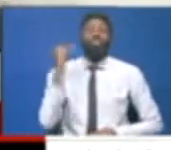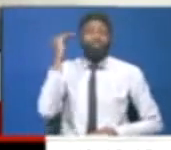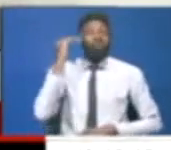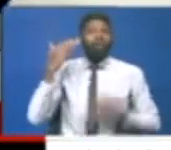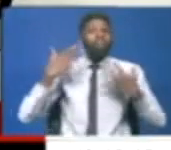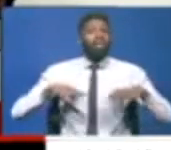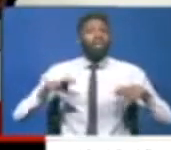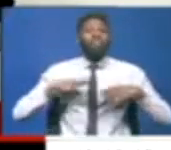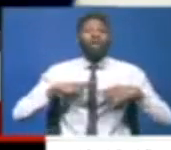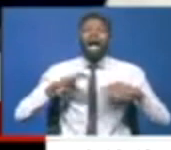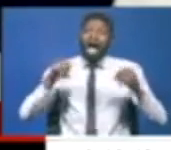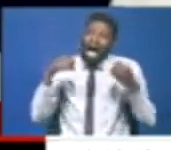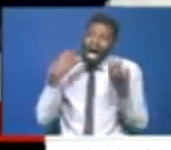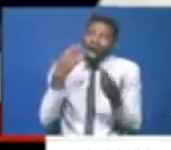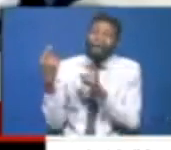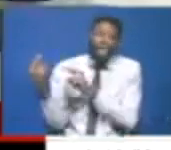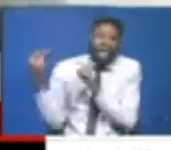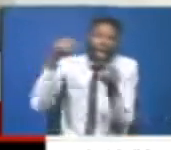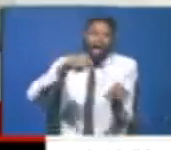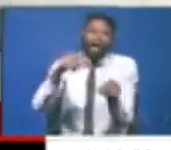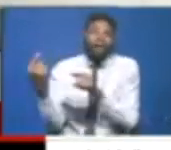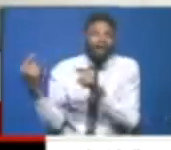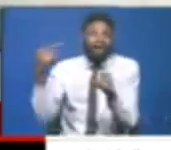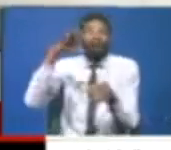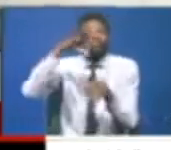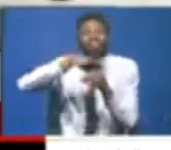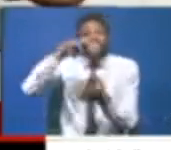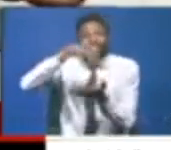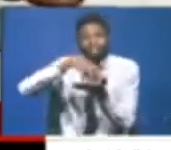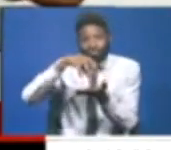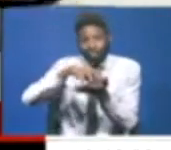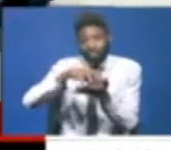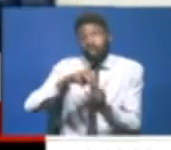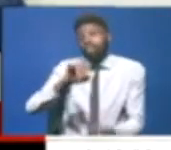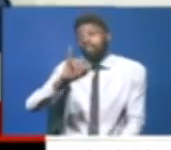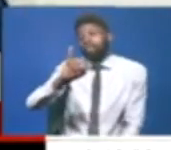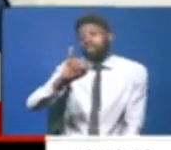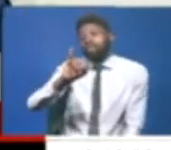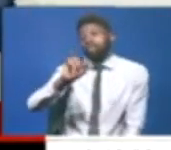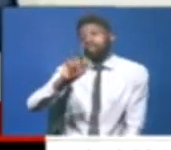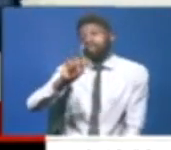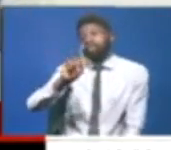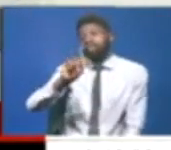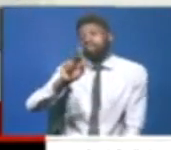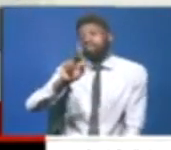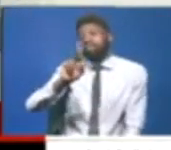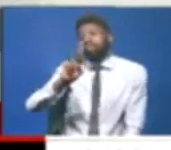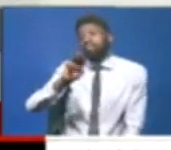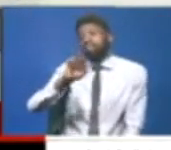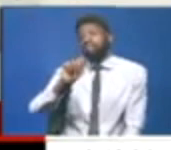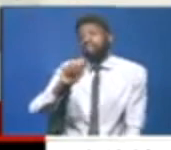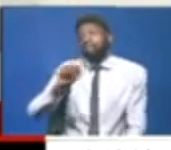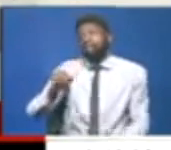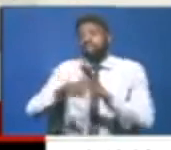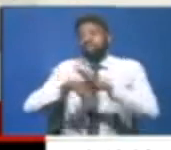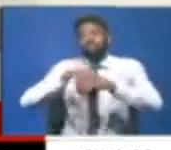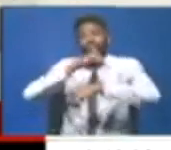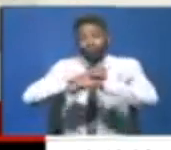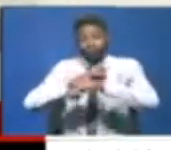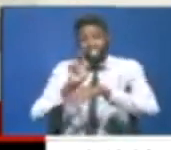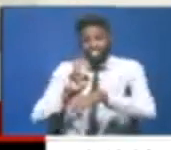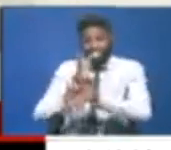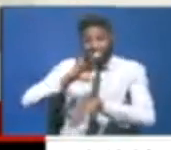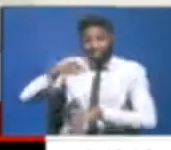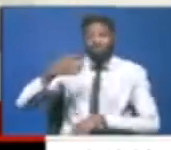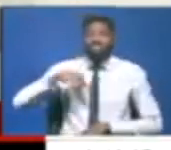katika labda polling station ambao mimi nashiriki pale Ikumba Primary School Vihiga County, tunaweza kuangalia lile daftari ni mistari